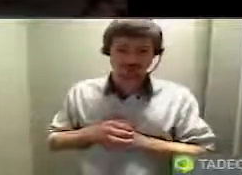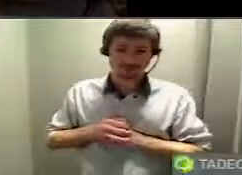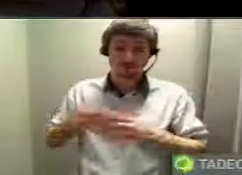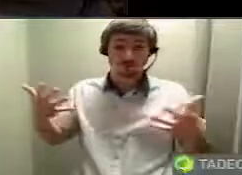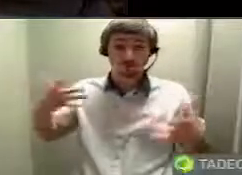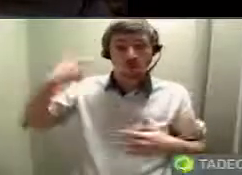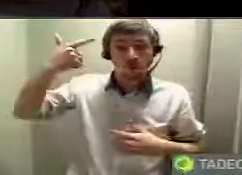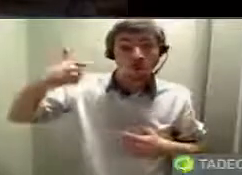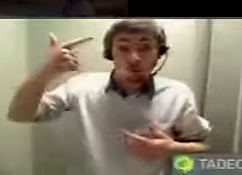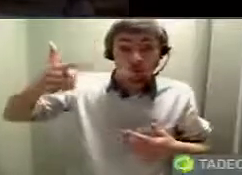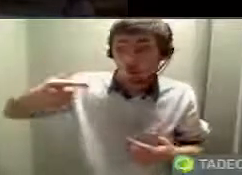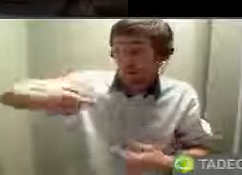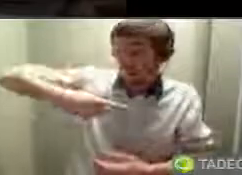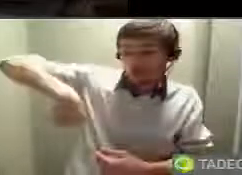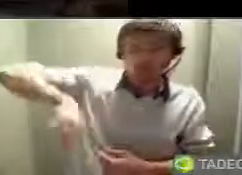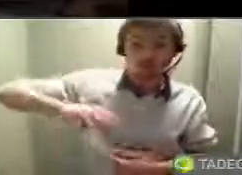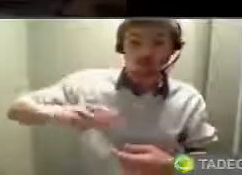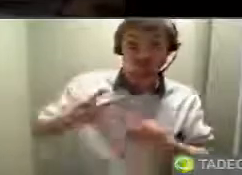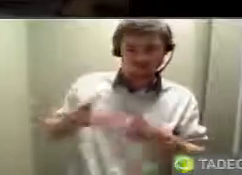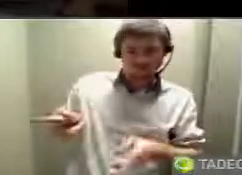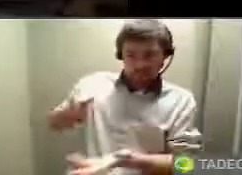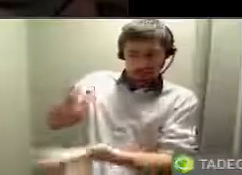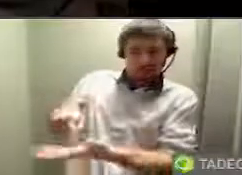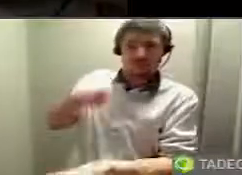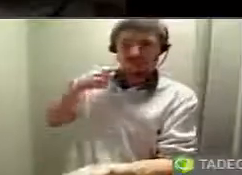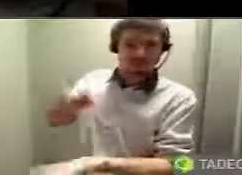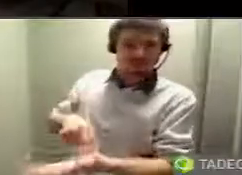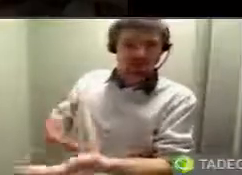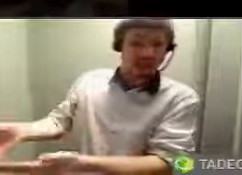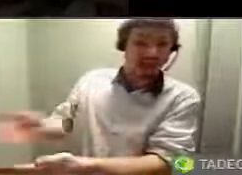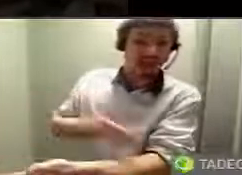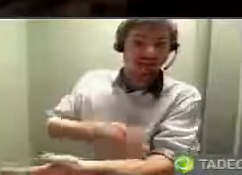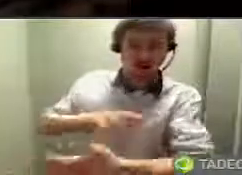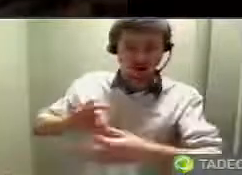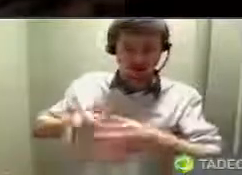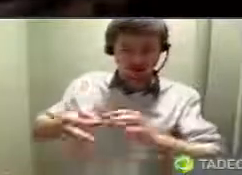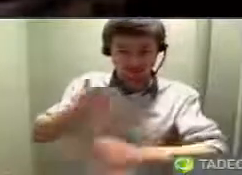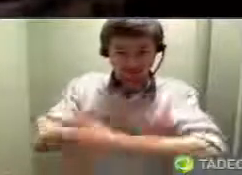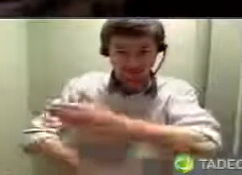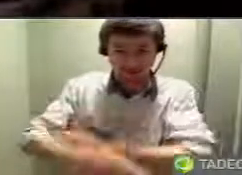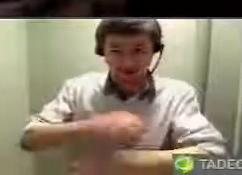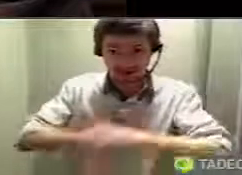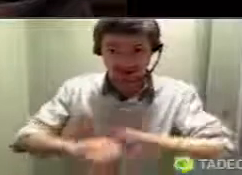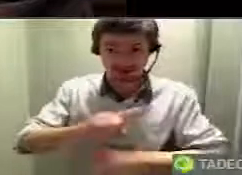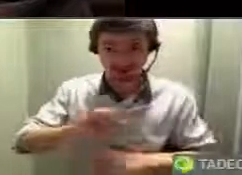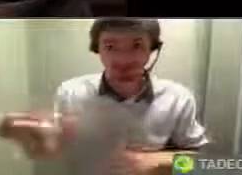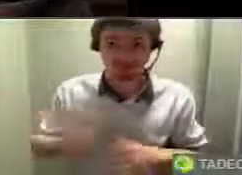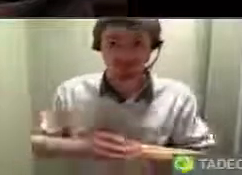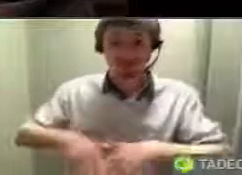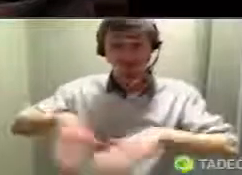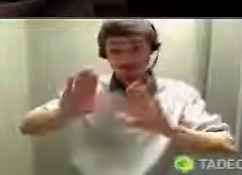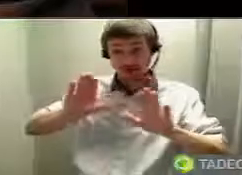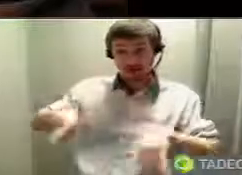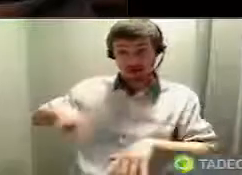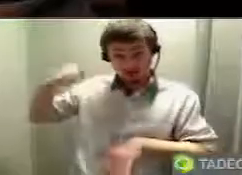ville préférée avant les Jeux. Mais avec ce que Londres a fait,